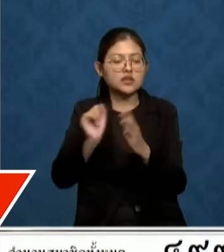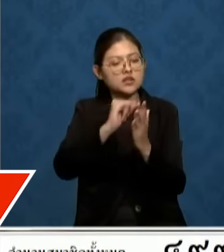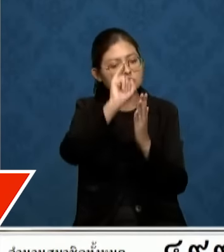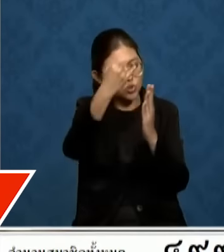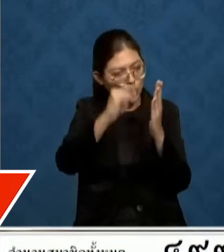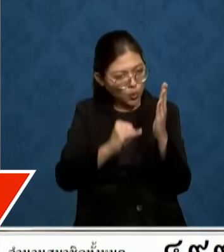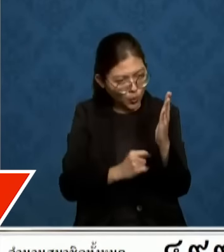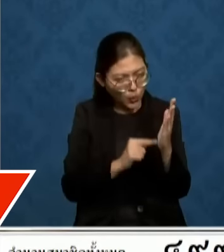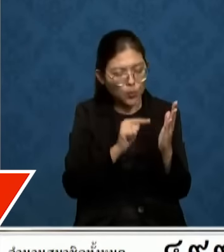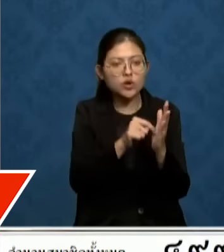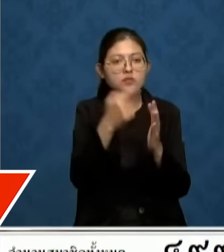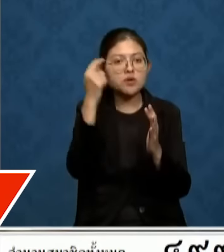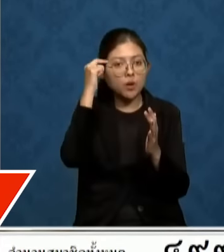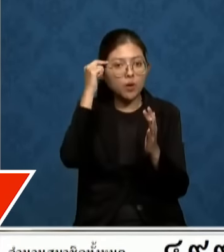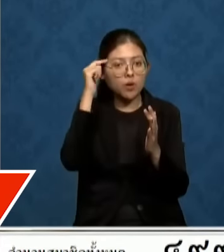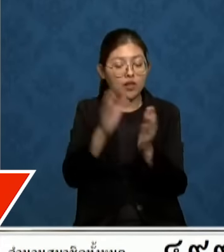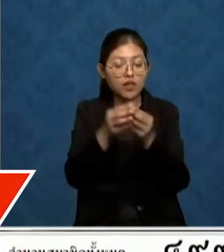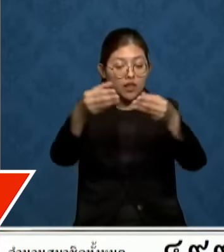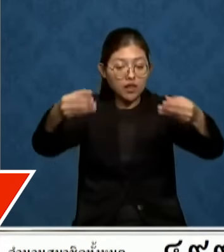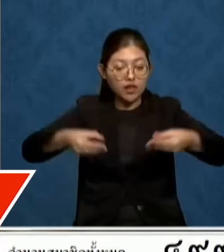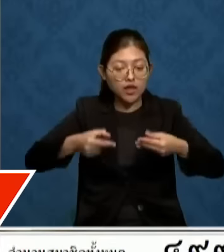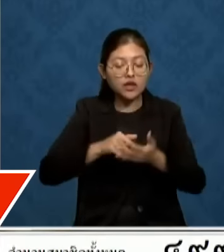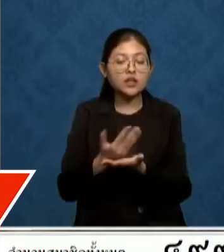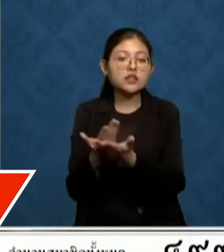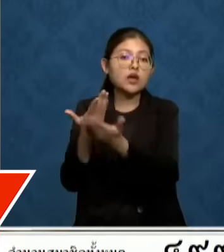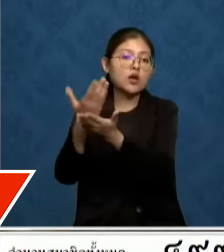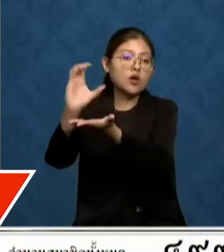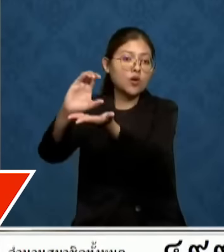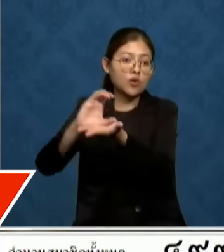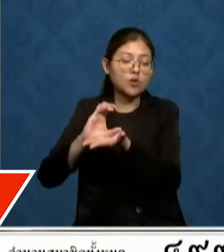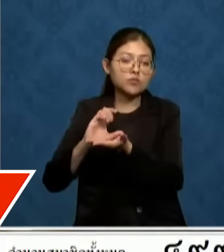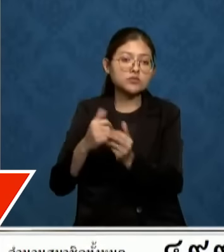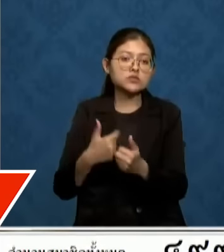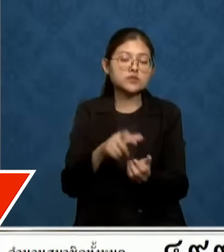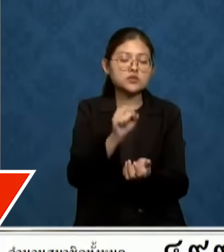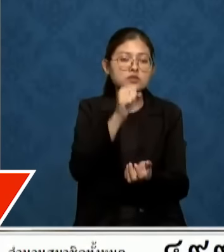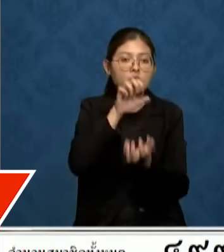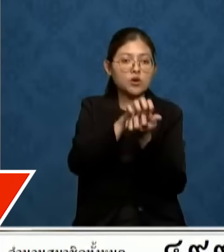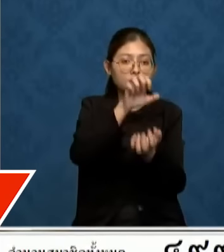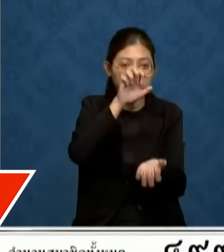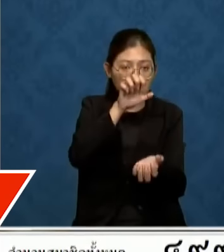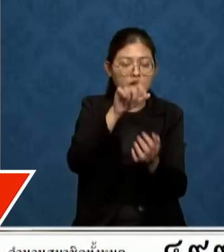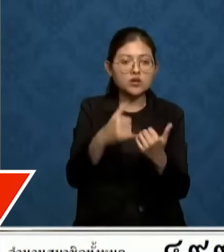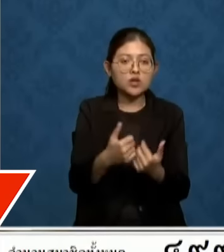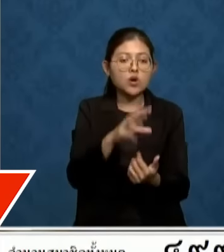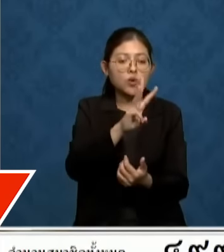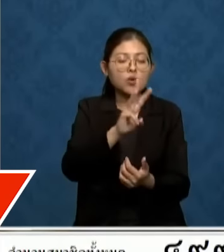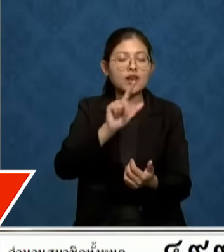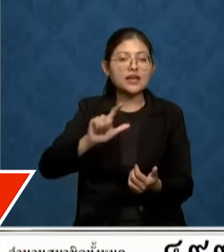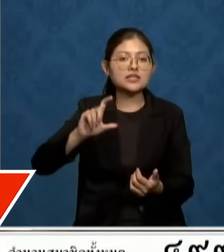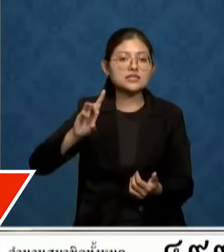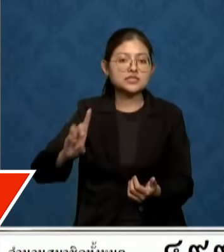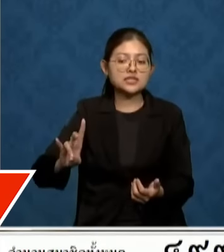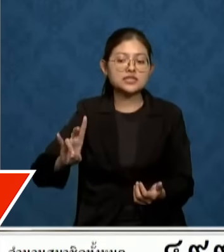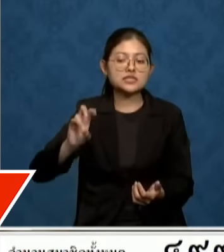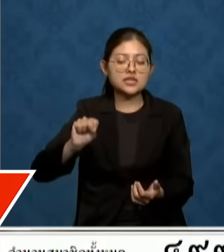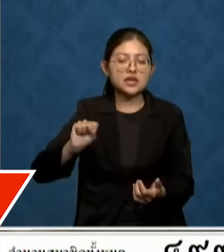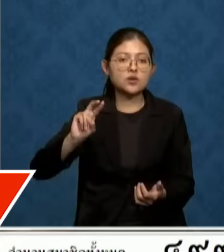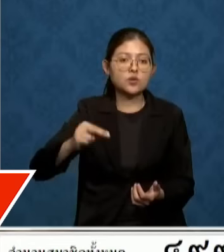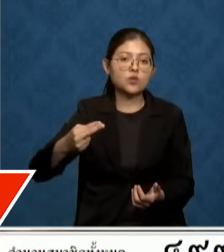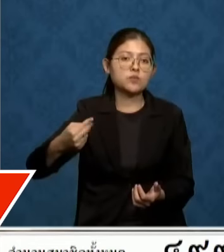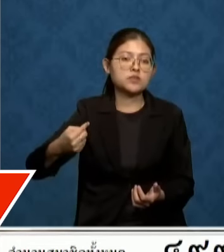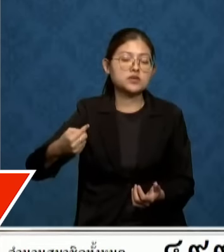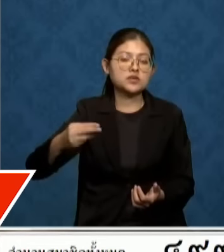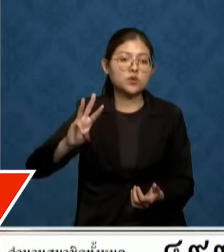ขอบคุณมากครับผมก็เพิ่งจะเห็นรายงานนะครับในการของบประมาณนะครับจังหวัดสมุทรปราการนะครับ6767